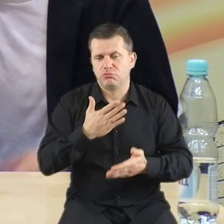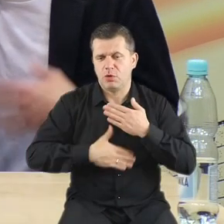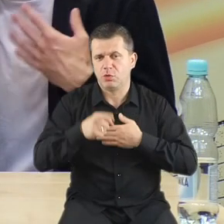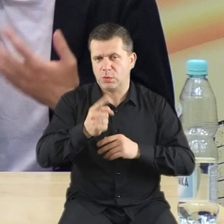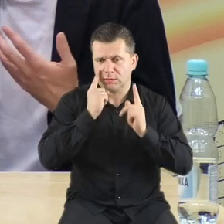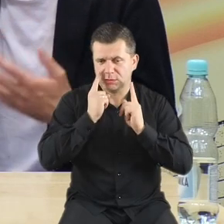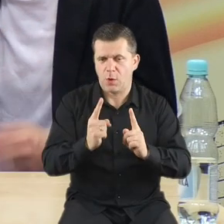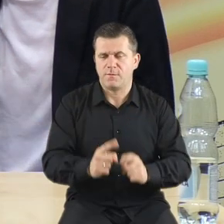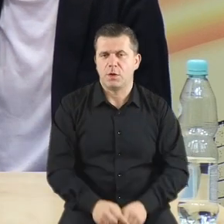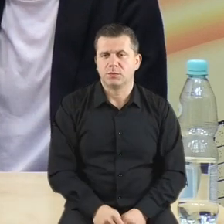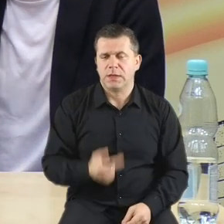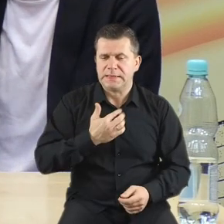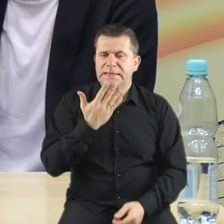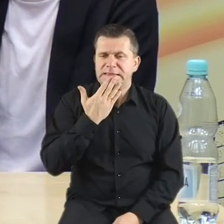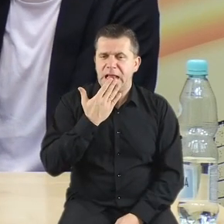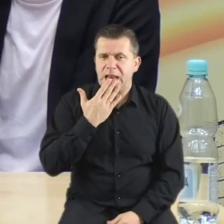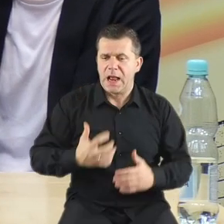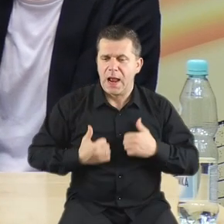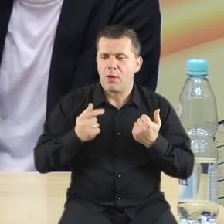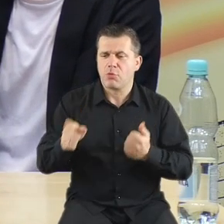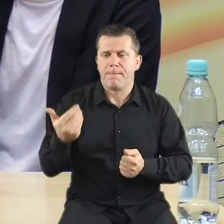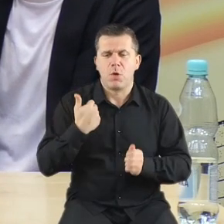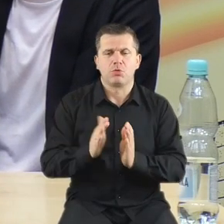rzeczywiście zależało mi na tym, żeby to była książka